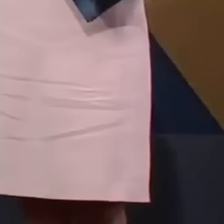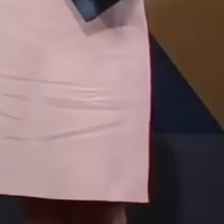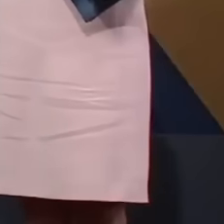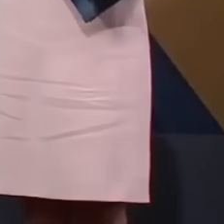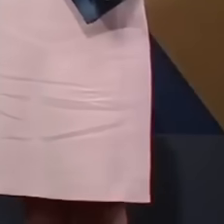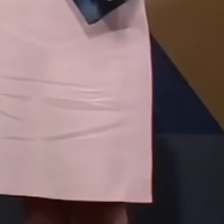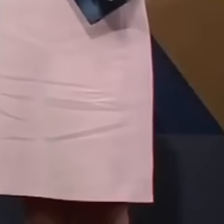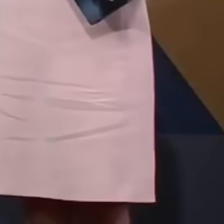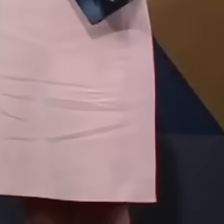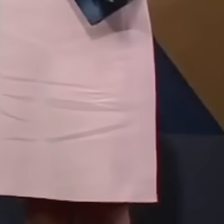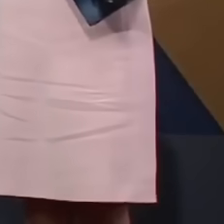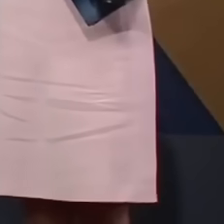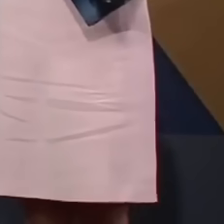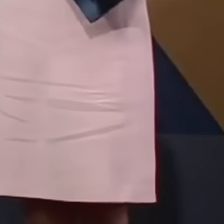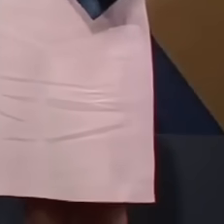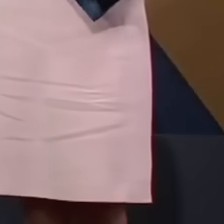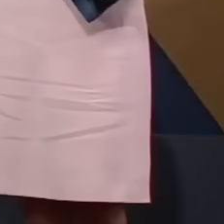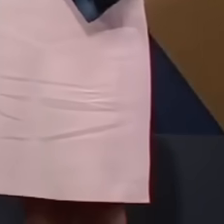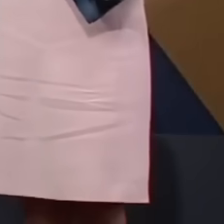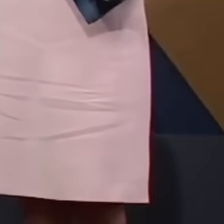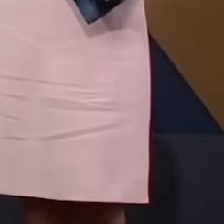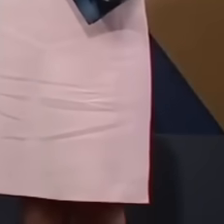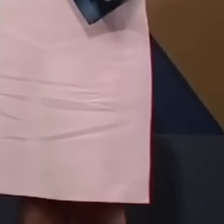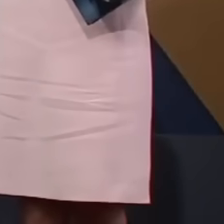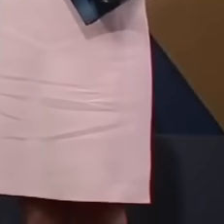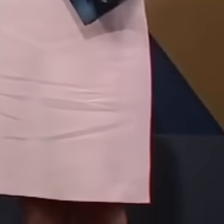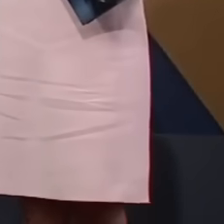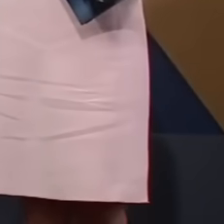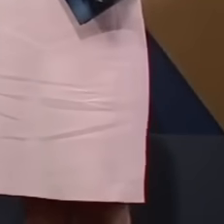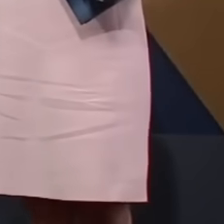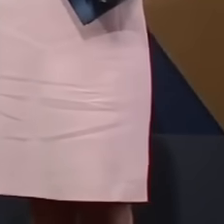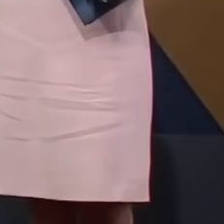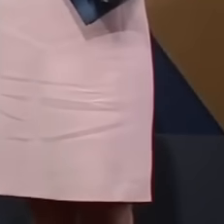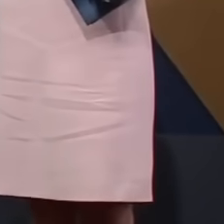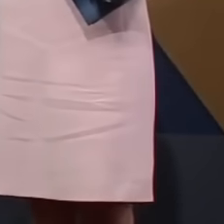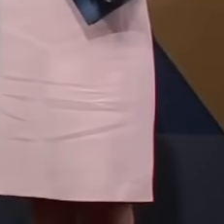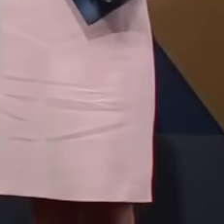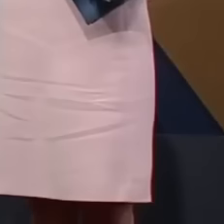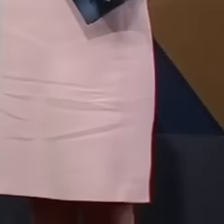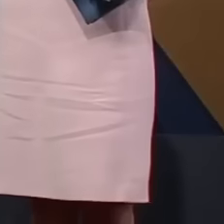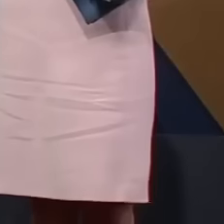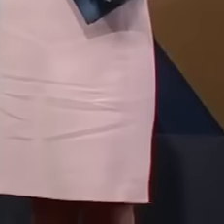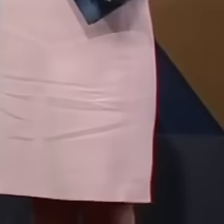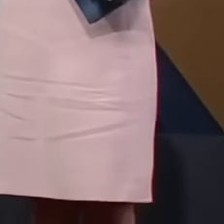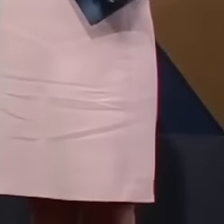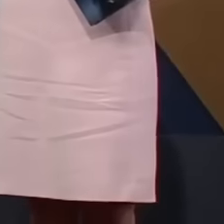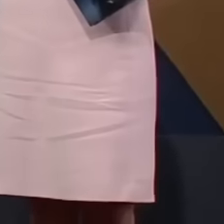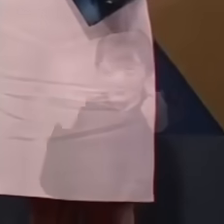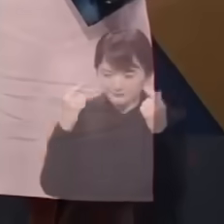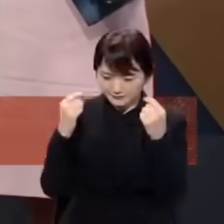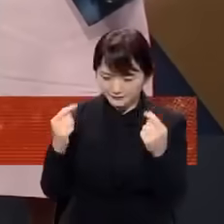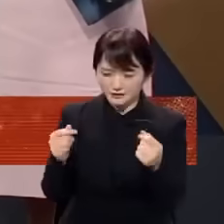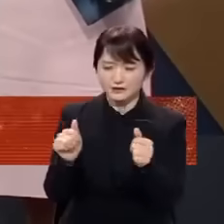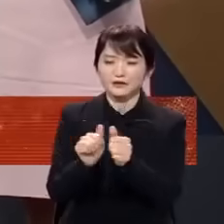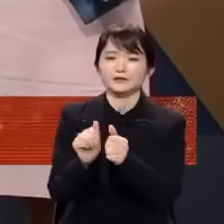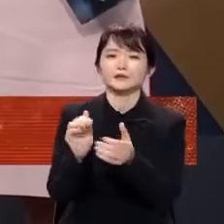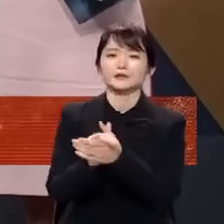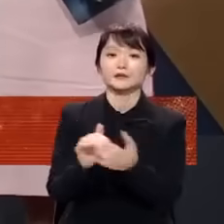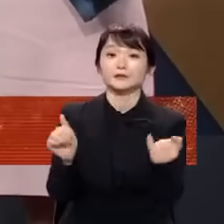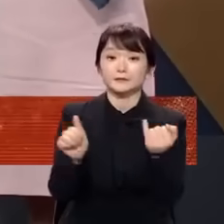1년이라는 시간을 함께했습니다. 긴 시간 변함없는 믿음과 사랑을 보여준 남자친구와 결혼을 약속하게